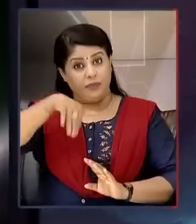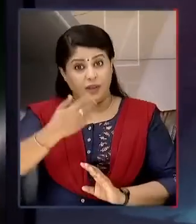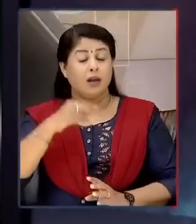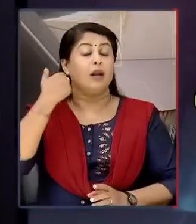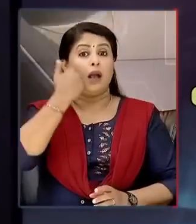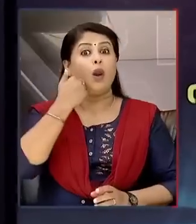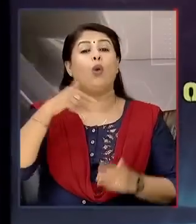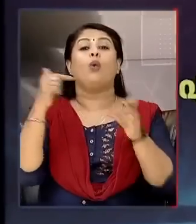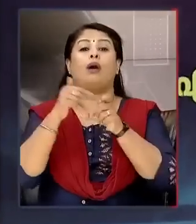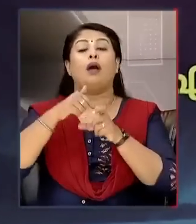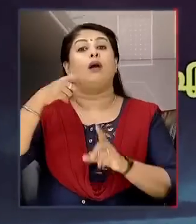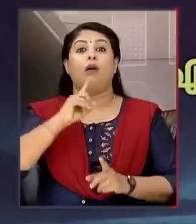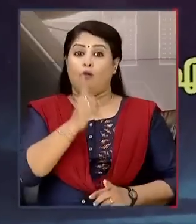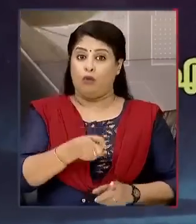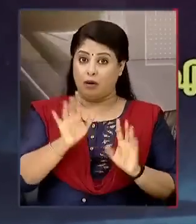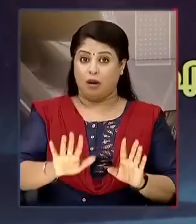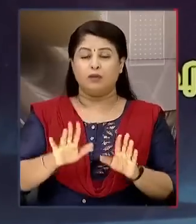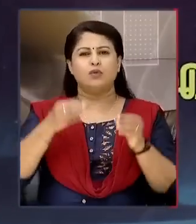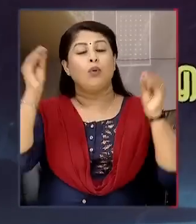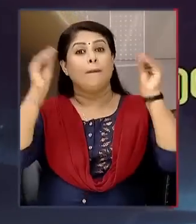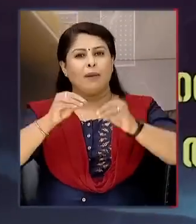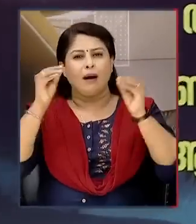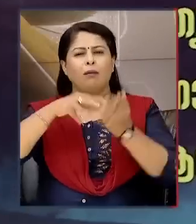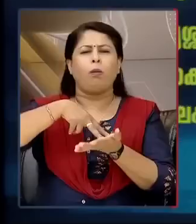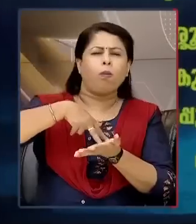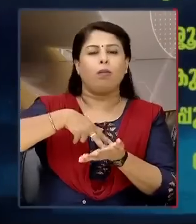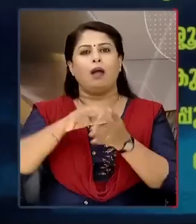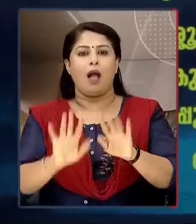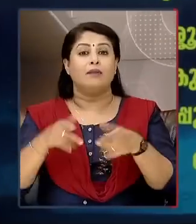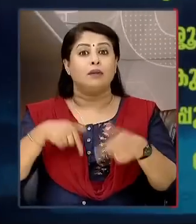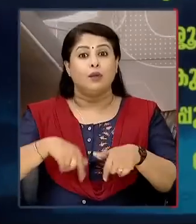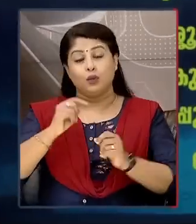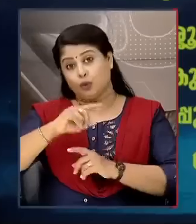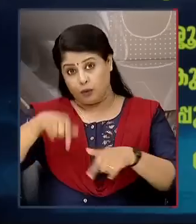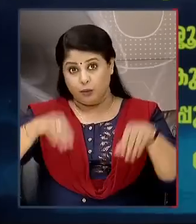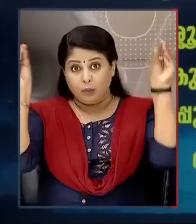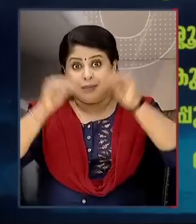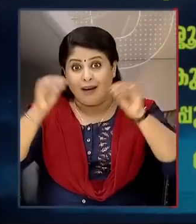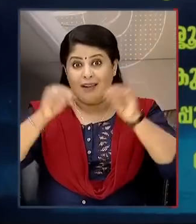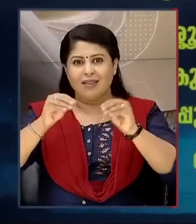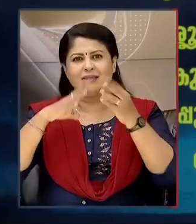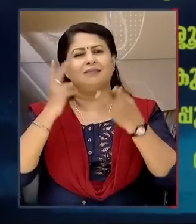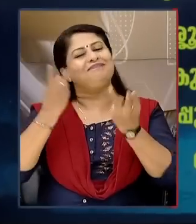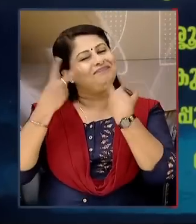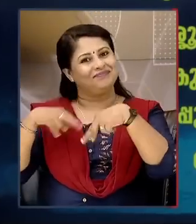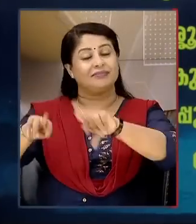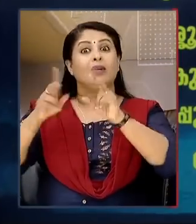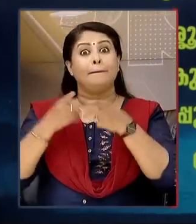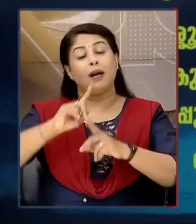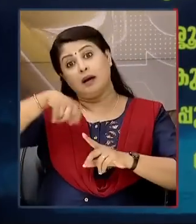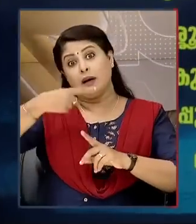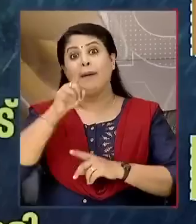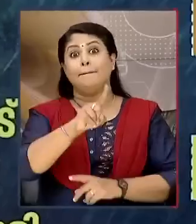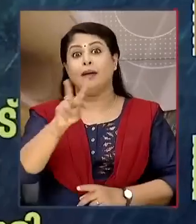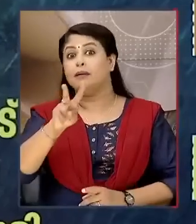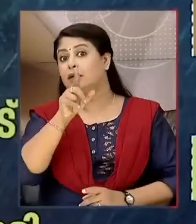അലേർട്ട് എറണാകുളം ജില്ലയിലാണ്. എന്തായാലും മഴ എന്തായാലും ദുർബലമായിട്ടുണ്ട്. നിലവിൽ കാലവർഷം, കളി പൂണ്ട കാലവർഷം ലേശം അടങ്ങിയിട്ടുണ്ട്. പക്ഷേ വരും ദിവസങ്ങളിൽ